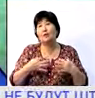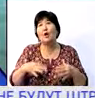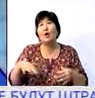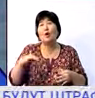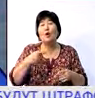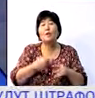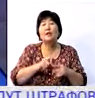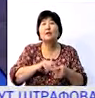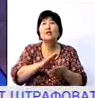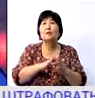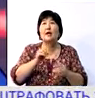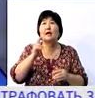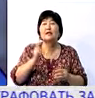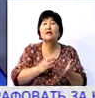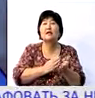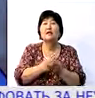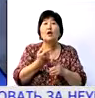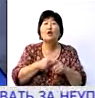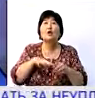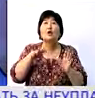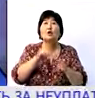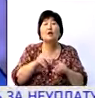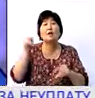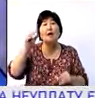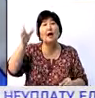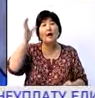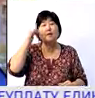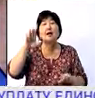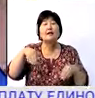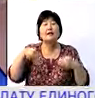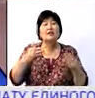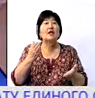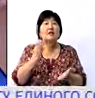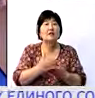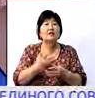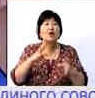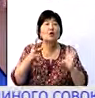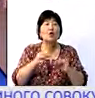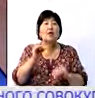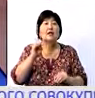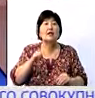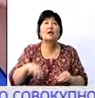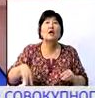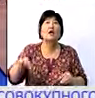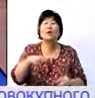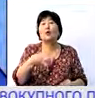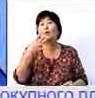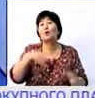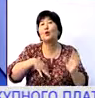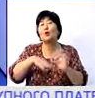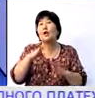Область лидирует по вложениям в социальную сферу, в том числе в образование. Отдача есть. По результатам ЕНТ регион в пятерке